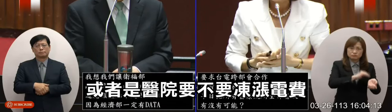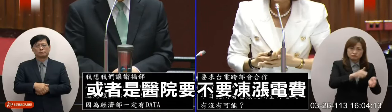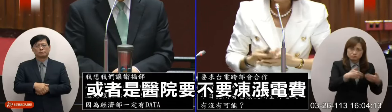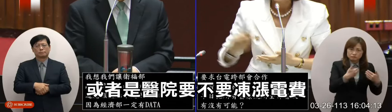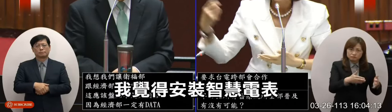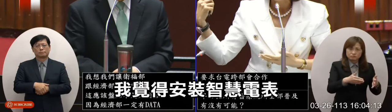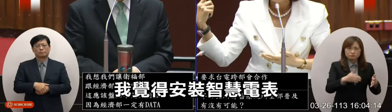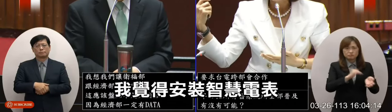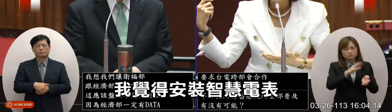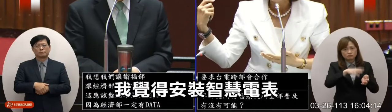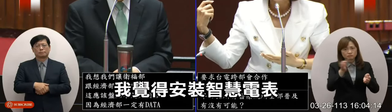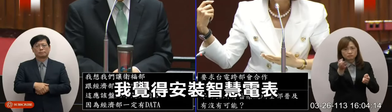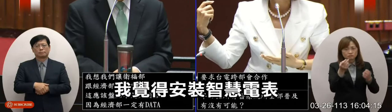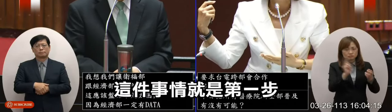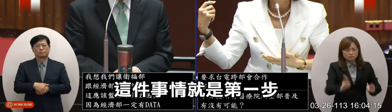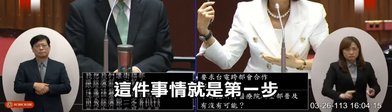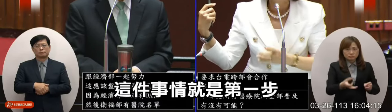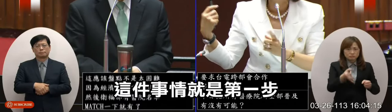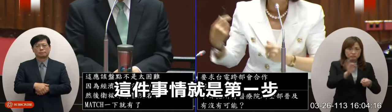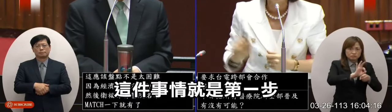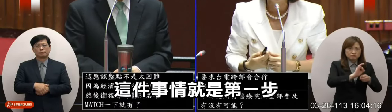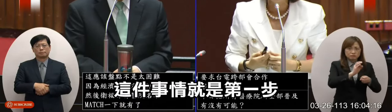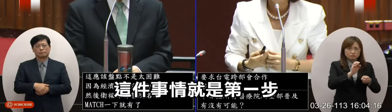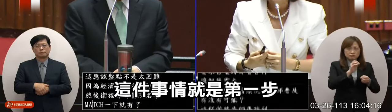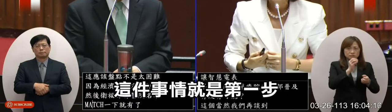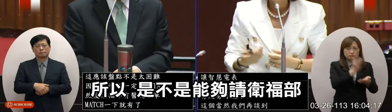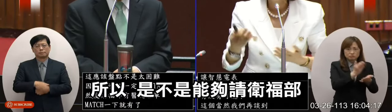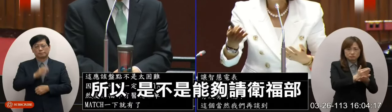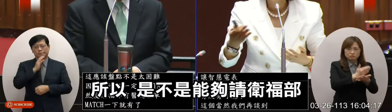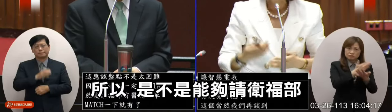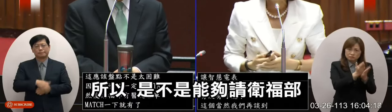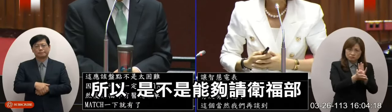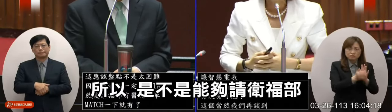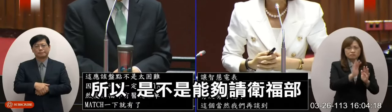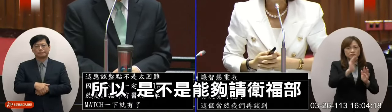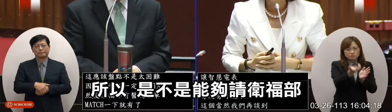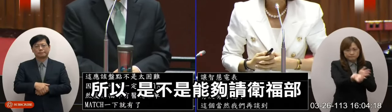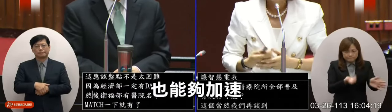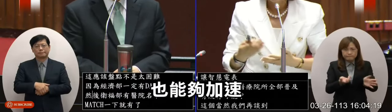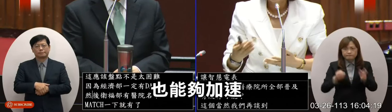要不要动涨电费，我觉得安装智慧电表这件事情就是第一步嘛。 是。 所以是不是能够